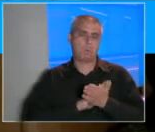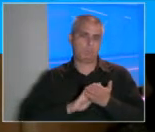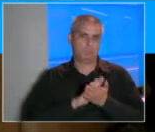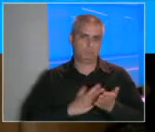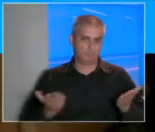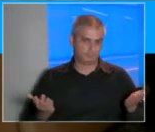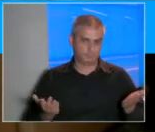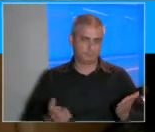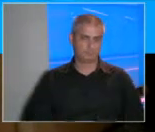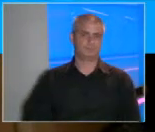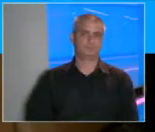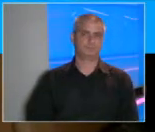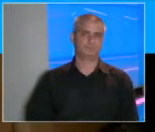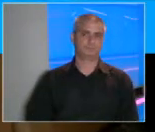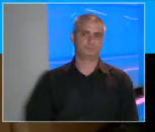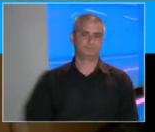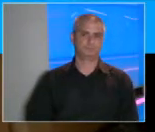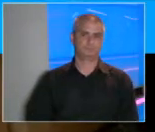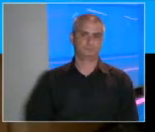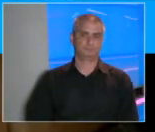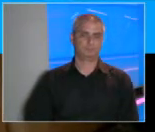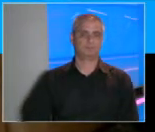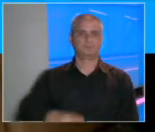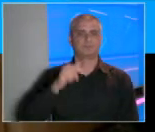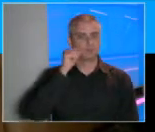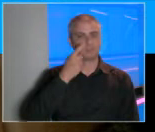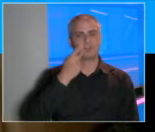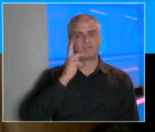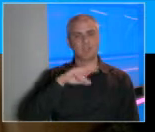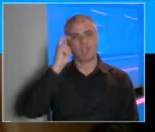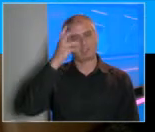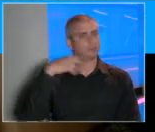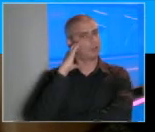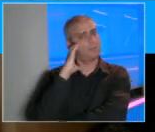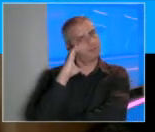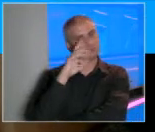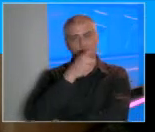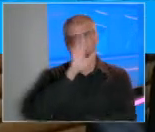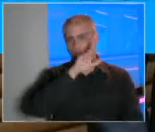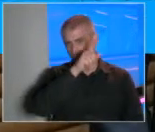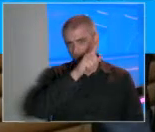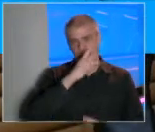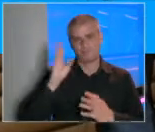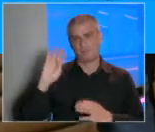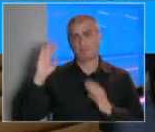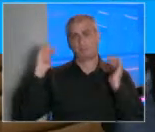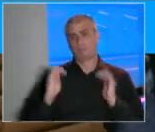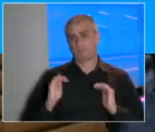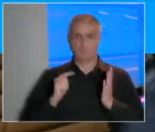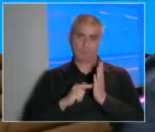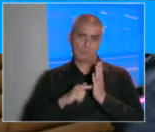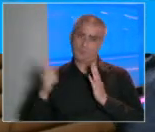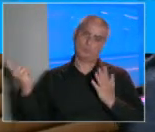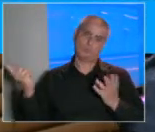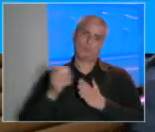חושבת שאין ספק שאשכנזי וגנץ יותר קשובים למסר האירופי ממה שנתניהו קשוב, כי הוא